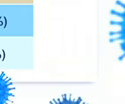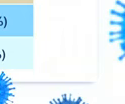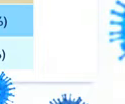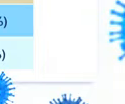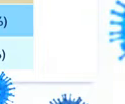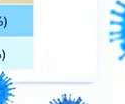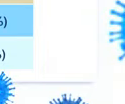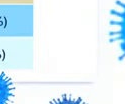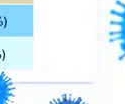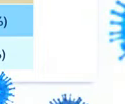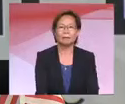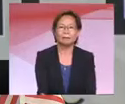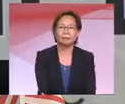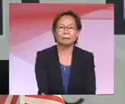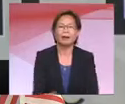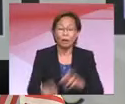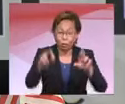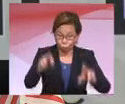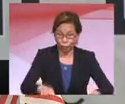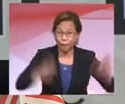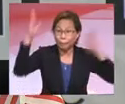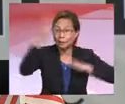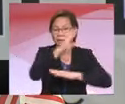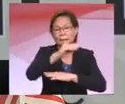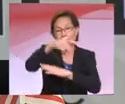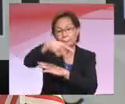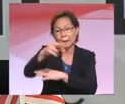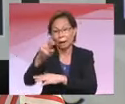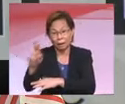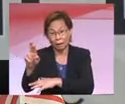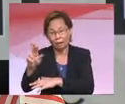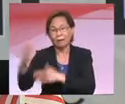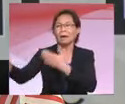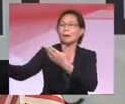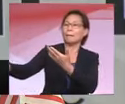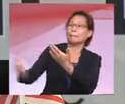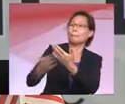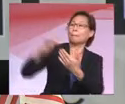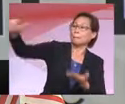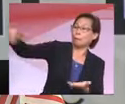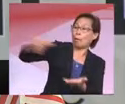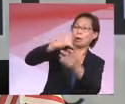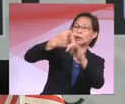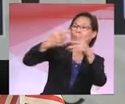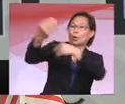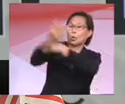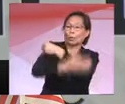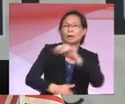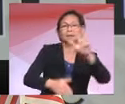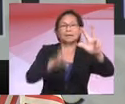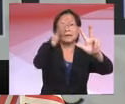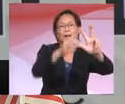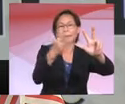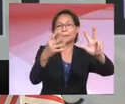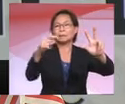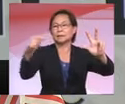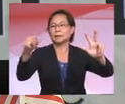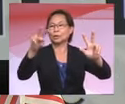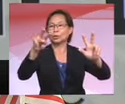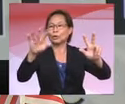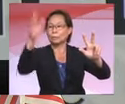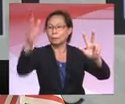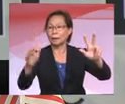Seterusnya, dimaklumkan rakyat Malaysia dan pemastautin tetap yang pulang dari luar negara dari 3 April sehingga